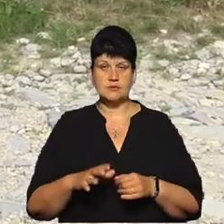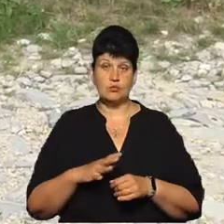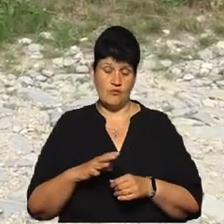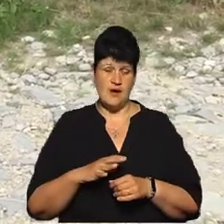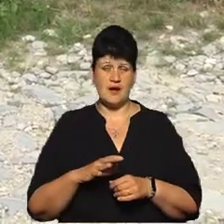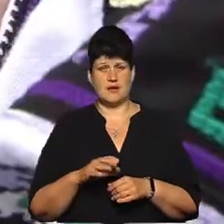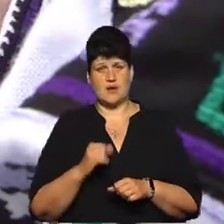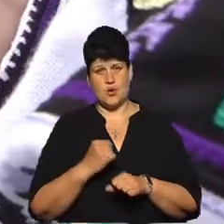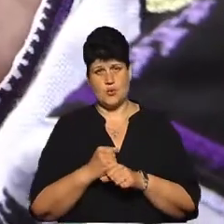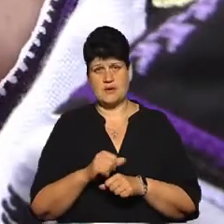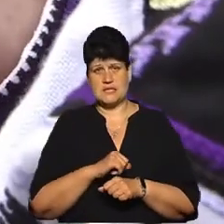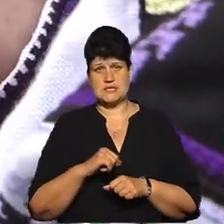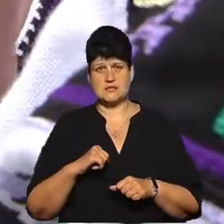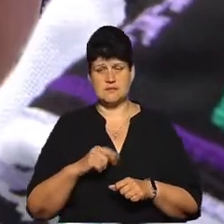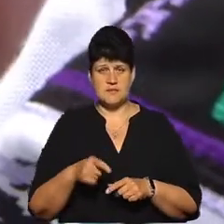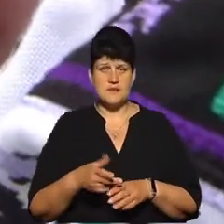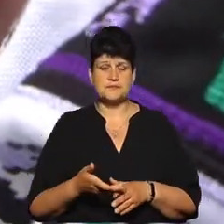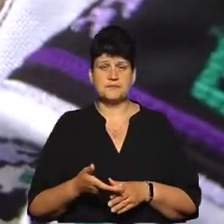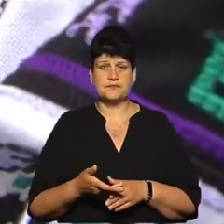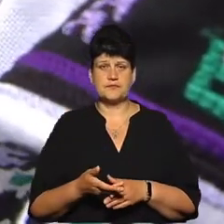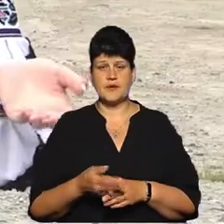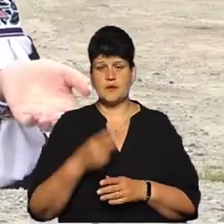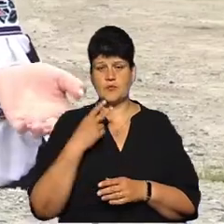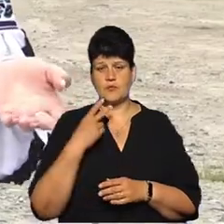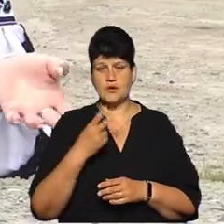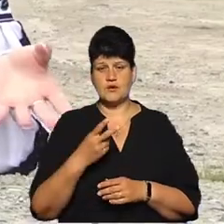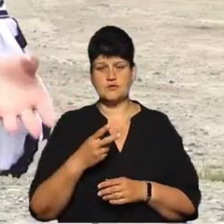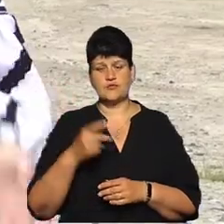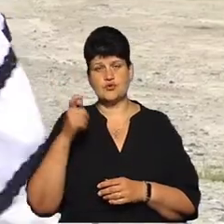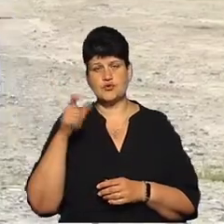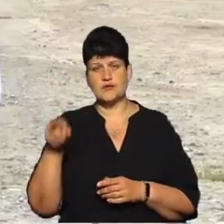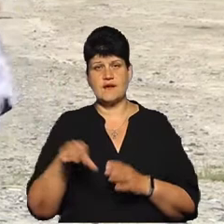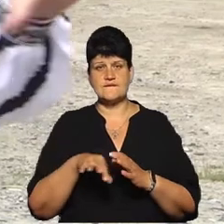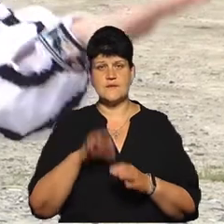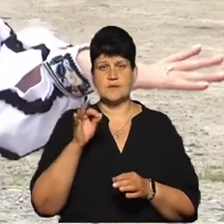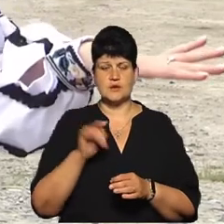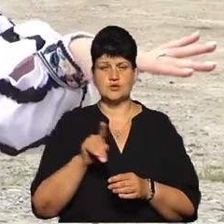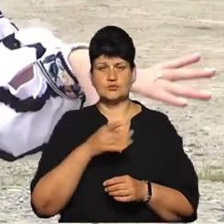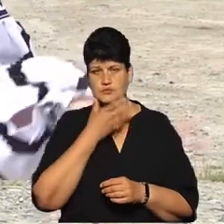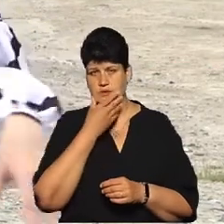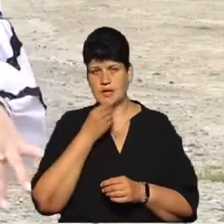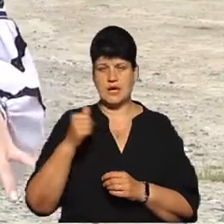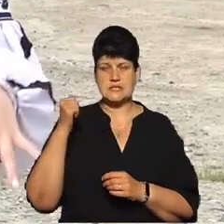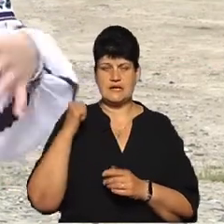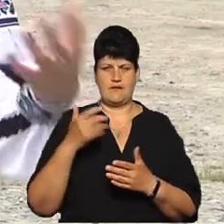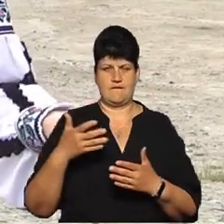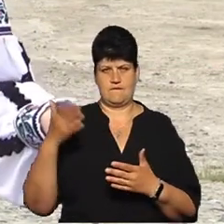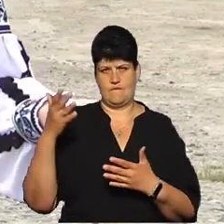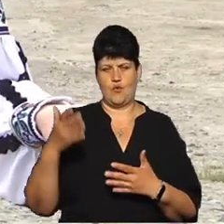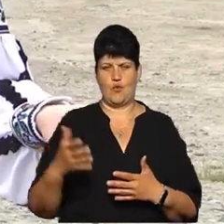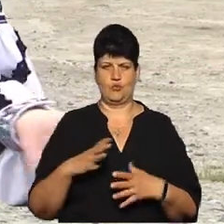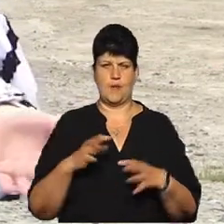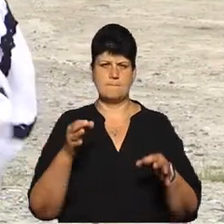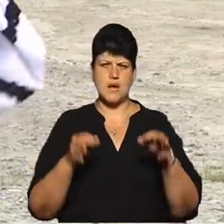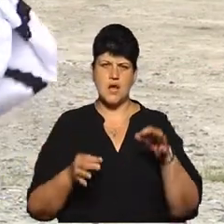сама. Локації зазвичай у місті Чорткові я обираю так, щоб був красивий фон, щоб була якась